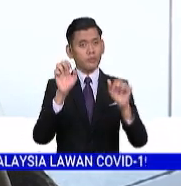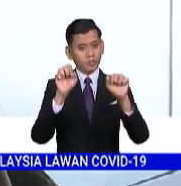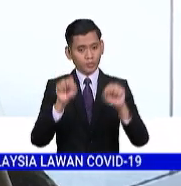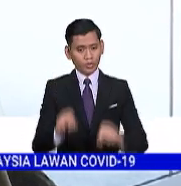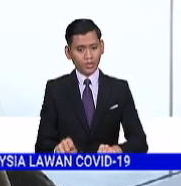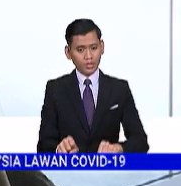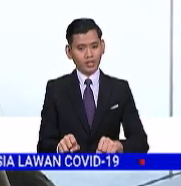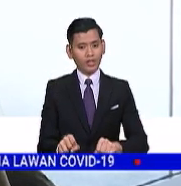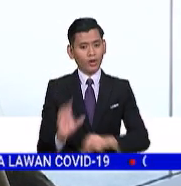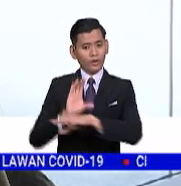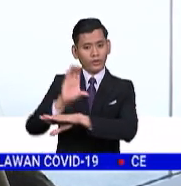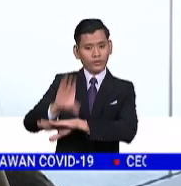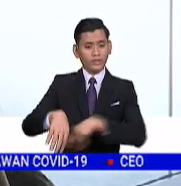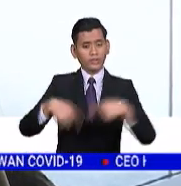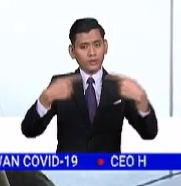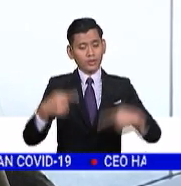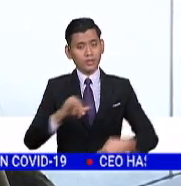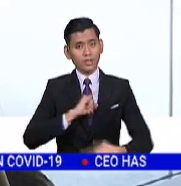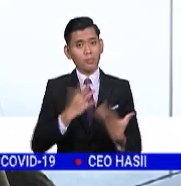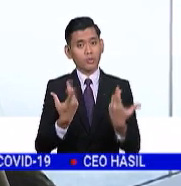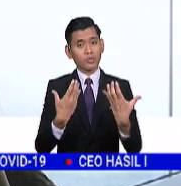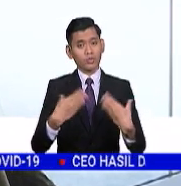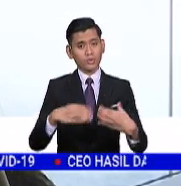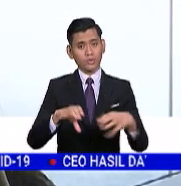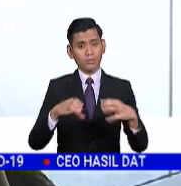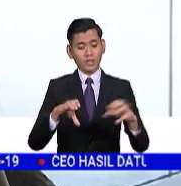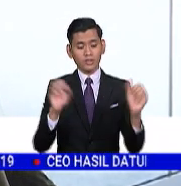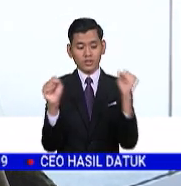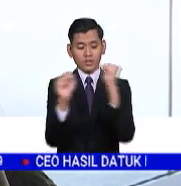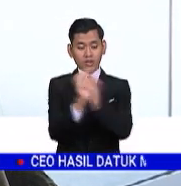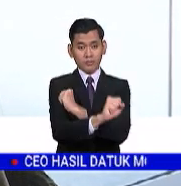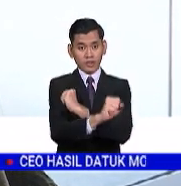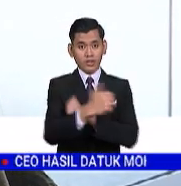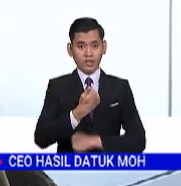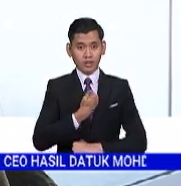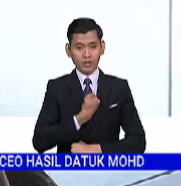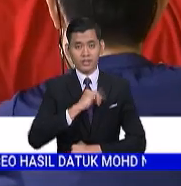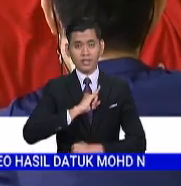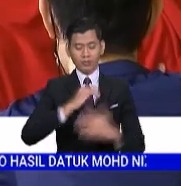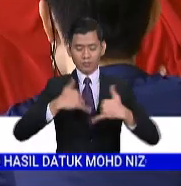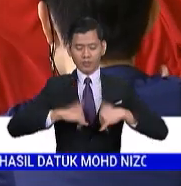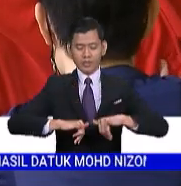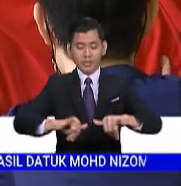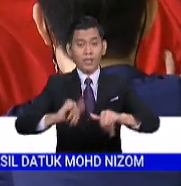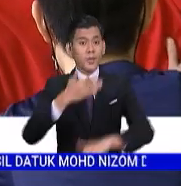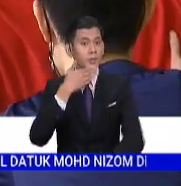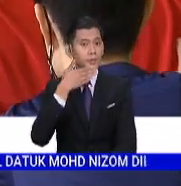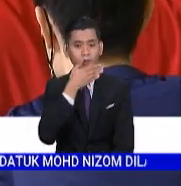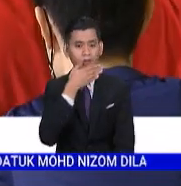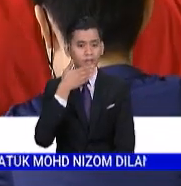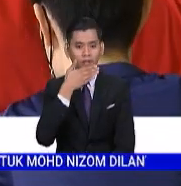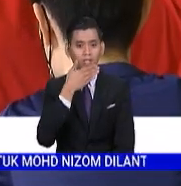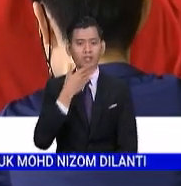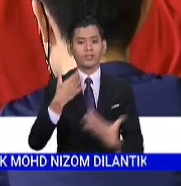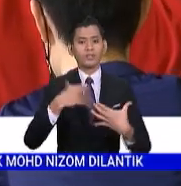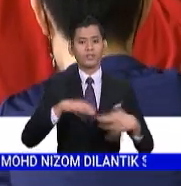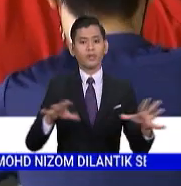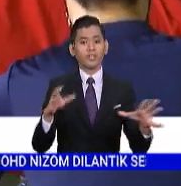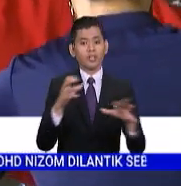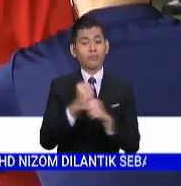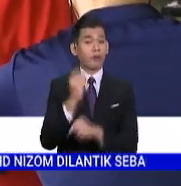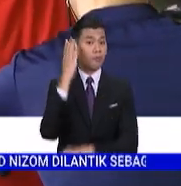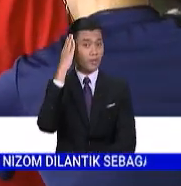walk over tournament, sebab saya masih mau try to challenge, sebab saya rasa saya masih muda, saya mau try to ambil experience mana